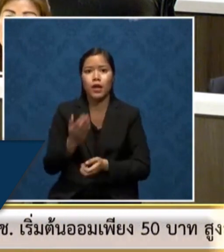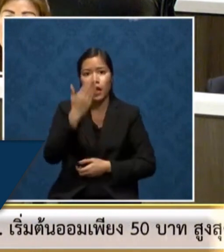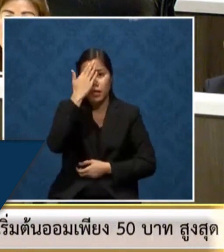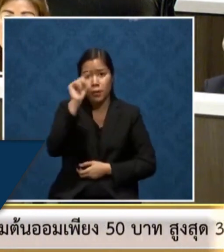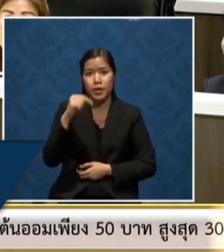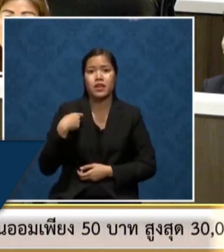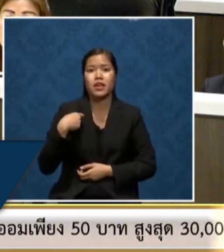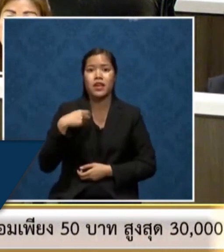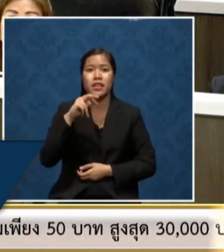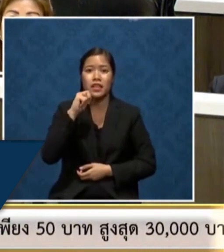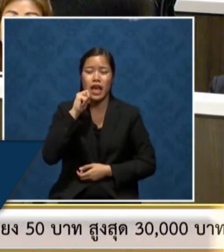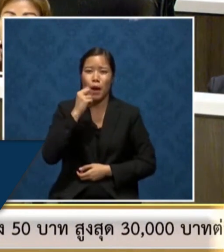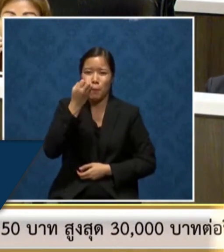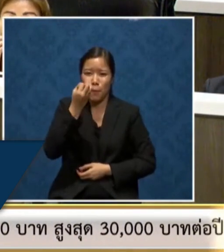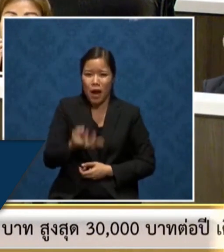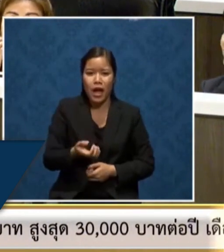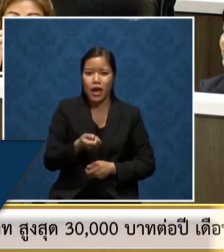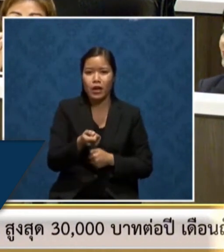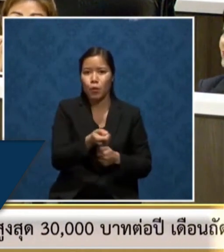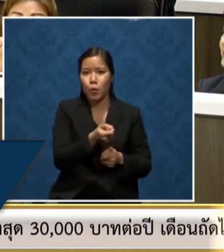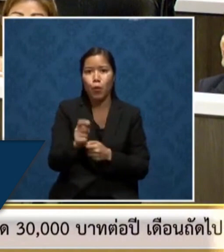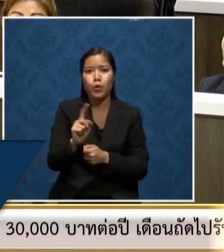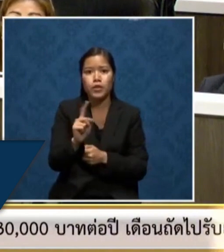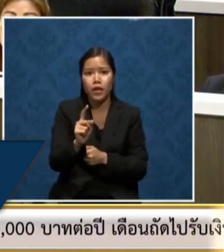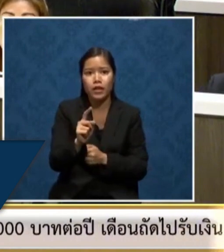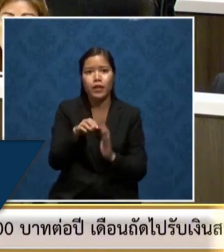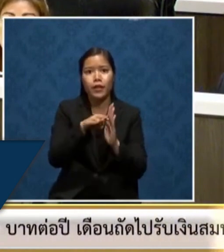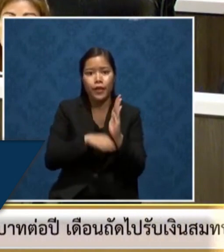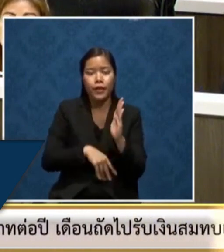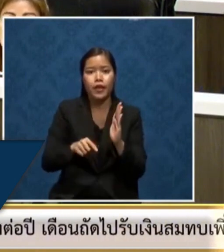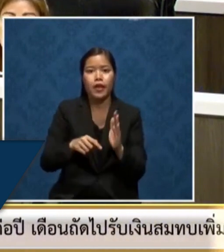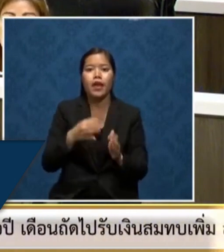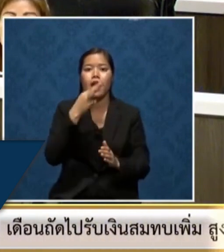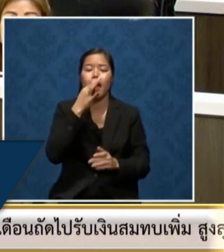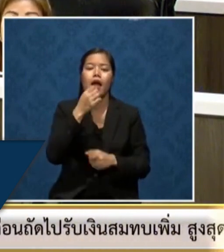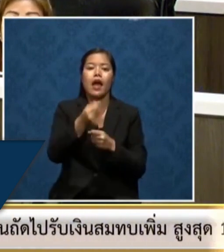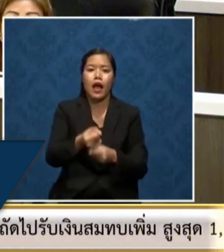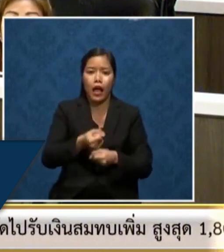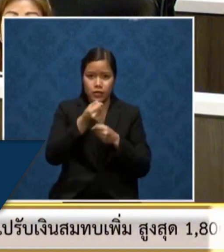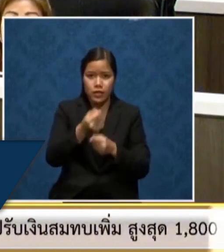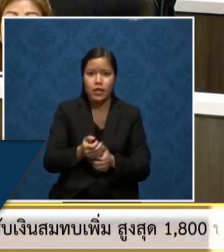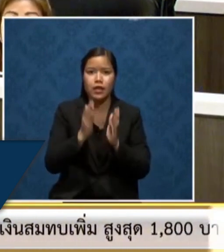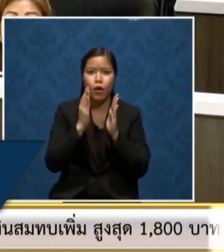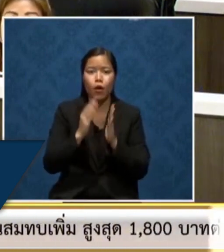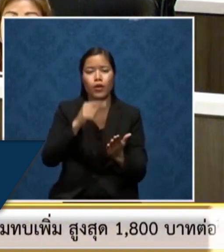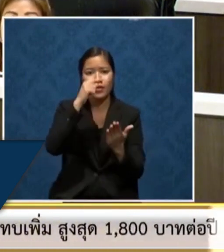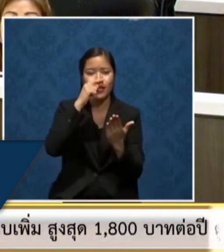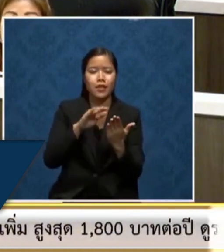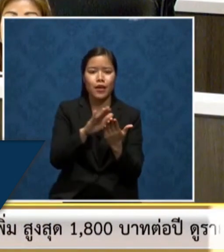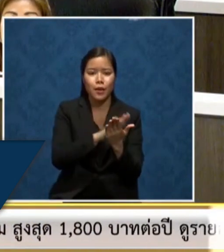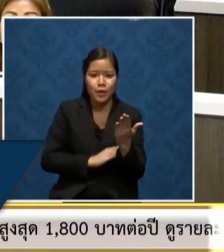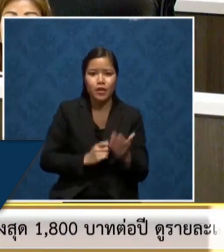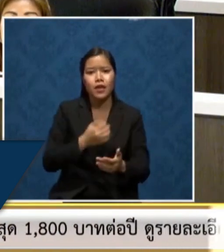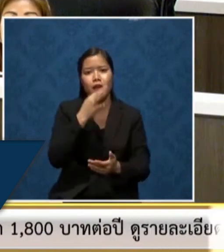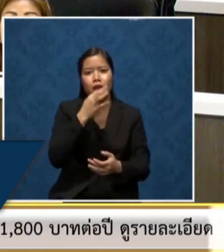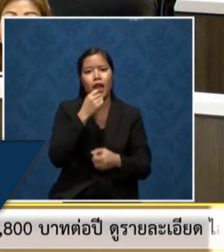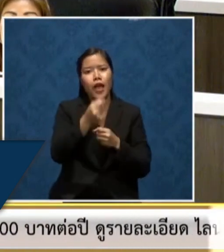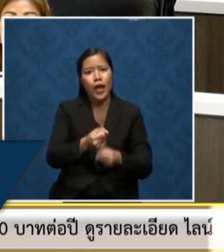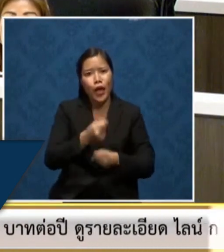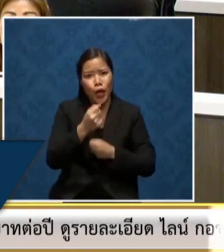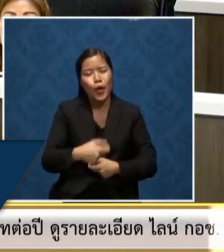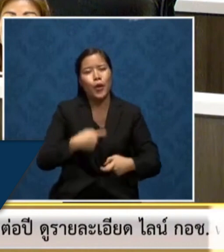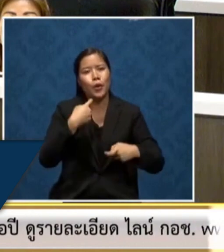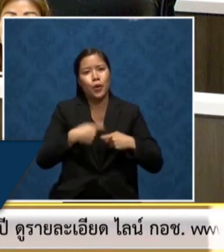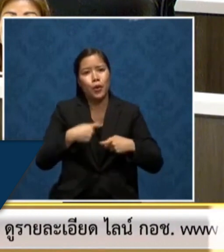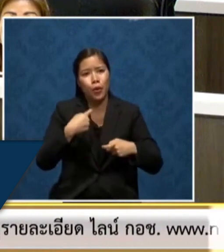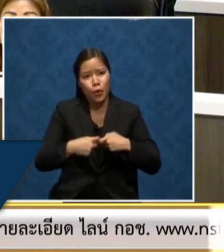อการใช้เพื่อการเกษตรการเป็เกษตรกรในประเทศนี้ช่างลำบากยากเย็เหเกินค่ะต้องดนรนต้ช่วยเหลอตัวเอง